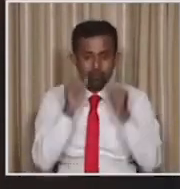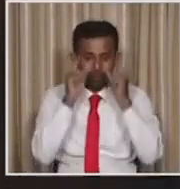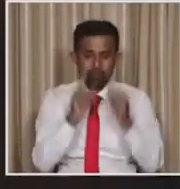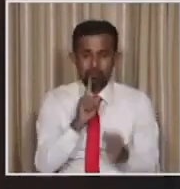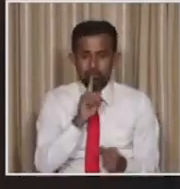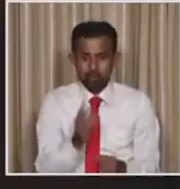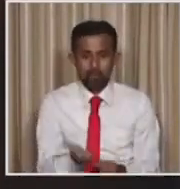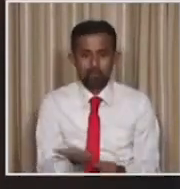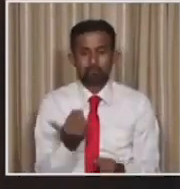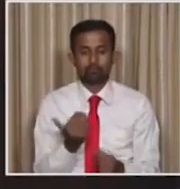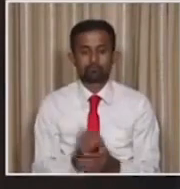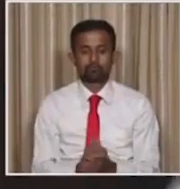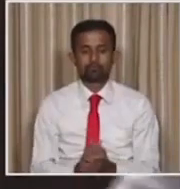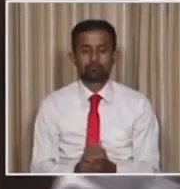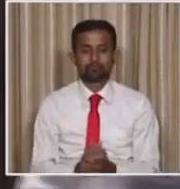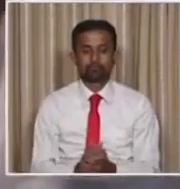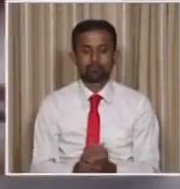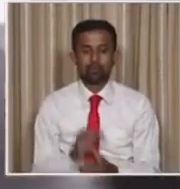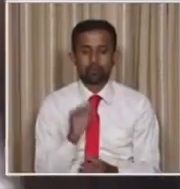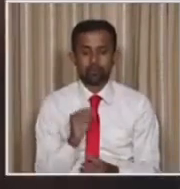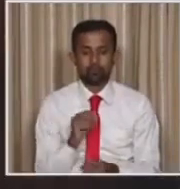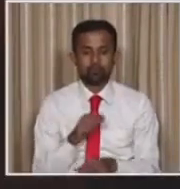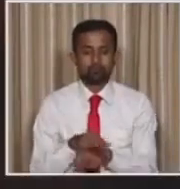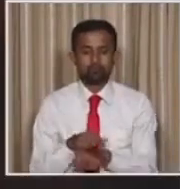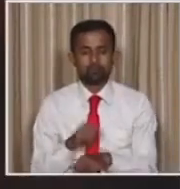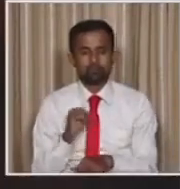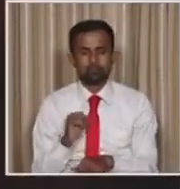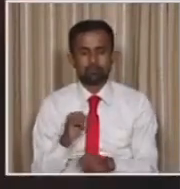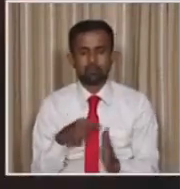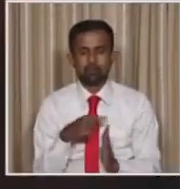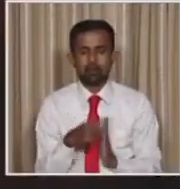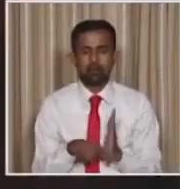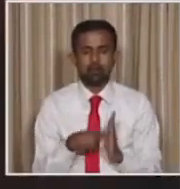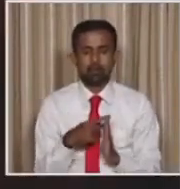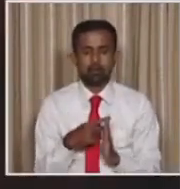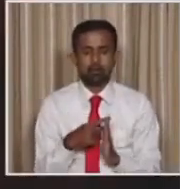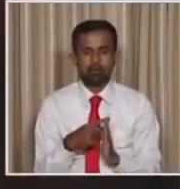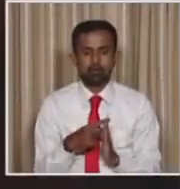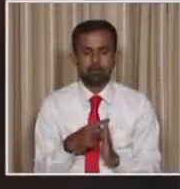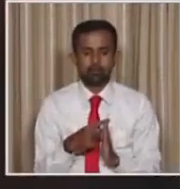යුතුයි. නමුත් අවාසනාවකට අපේ රටේ